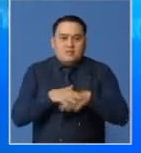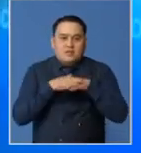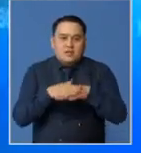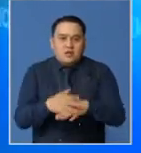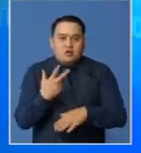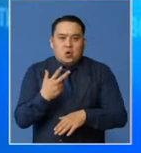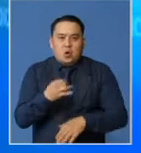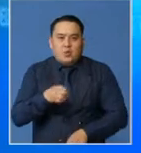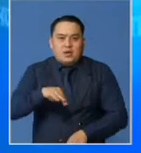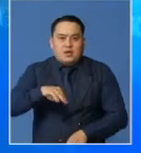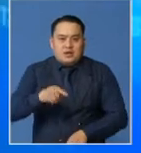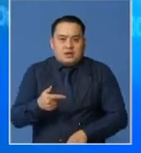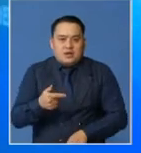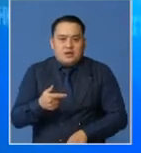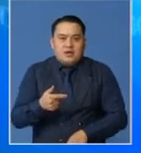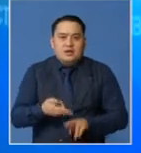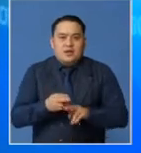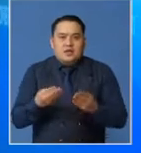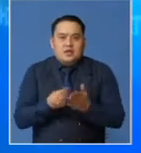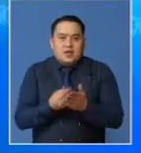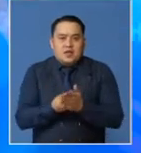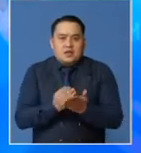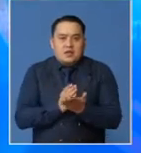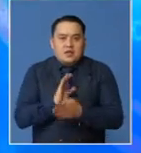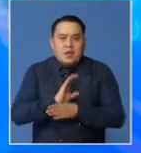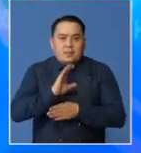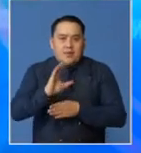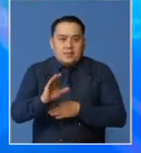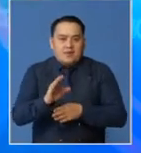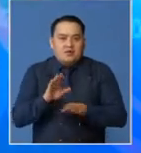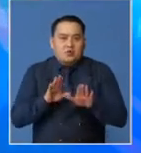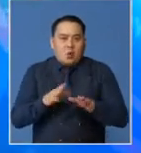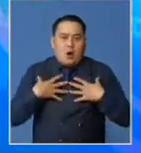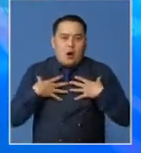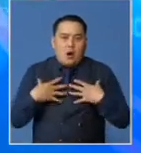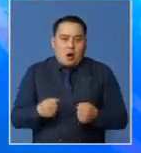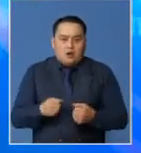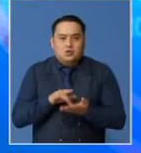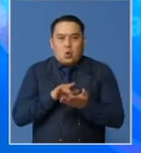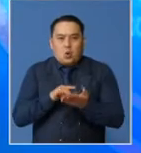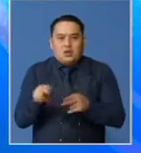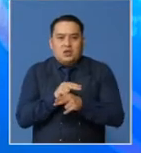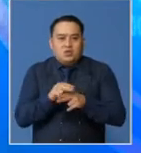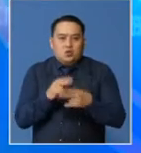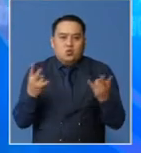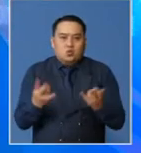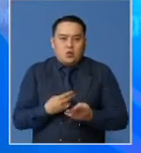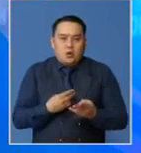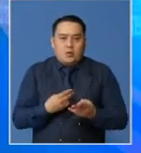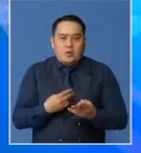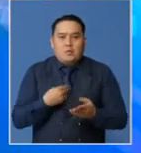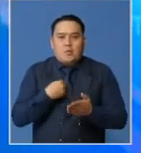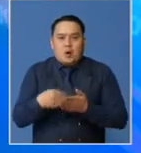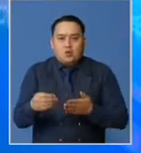их выделено свыше 3 миллиардов тенге. Эти средства направят не только на оздоровительно-санаторное лечение нуждающихся, но